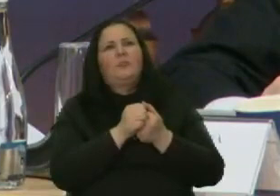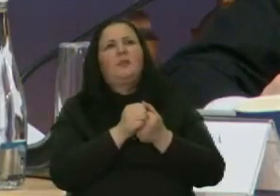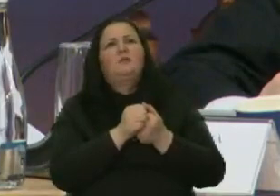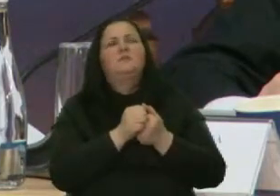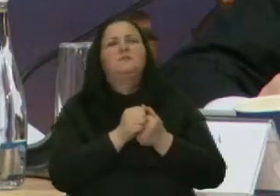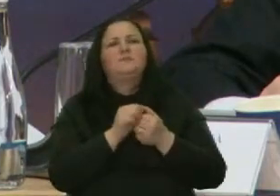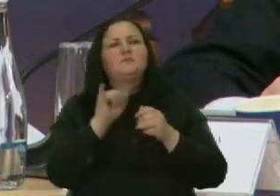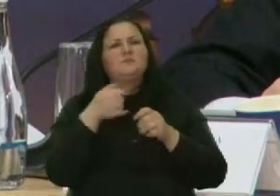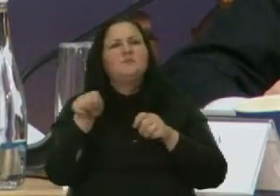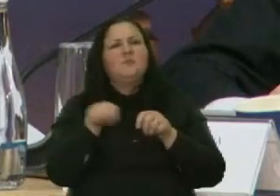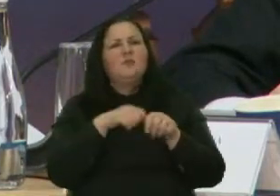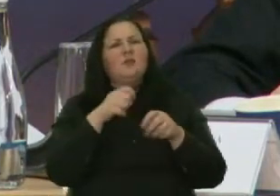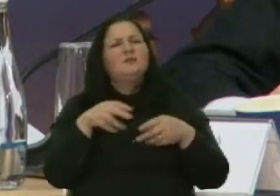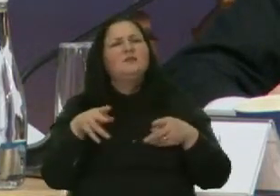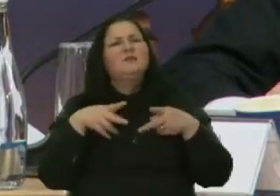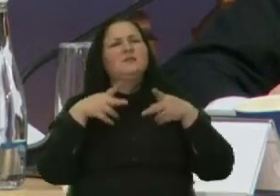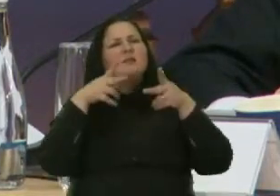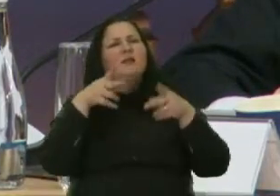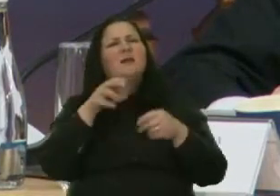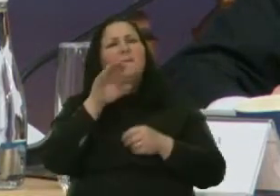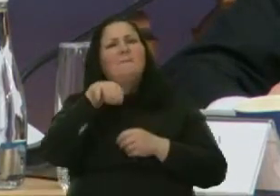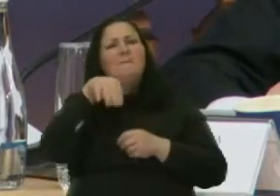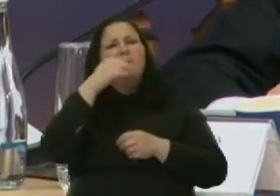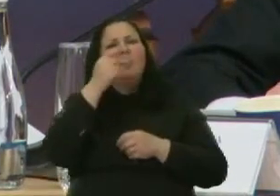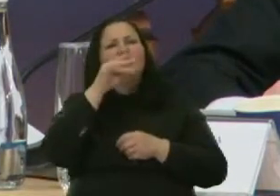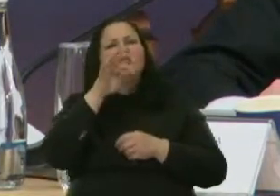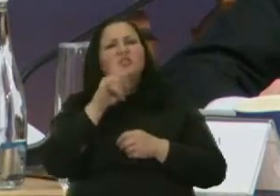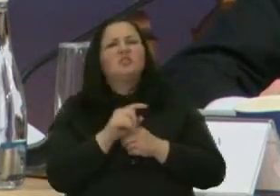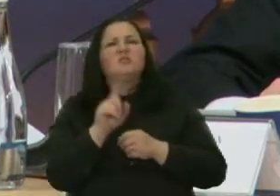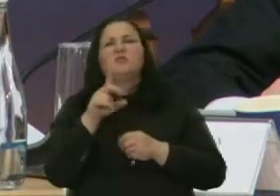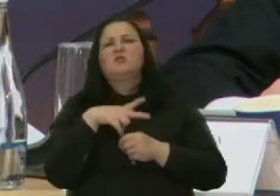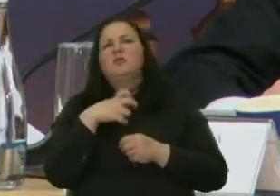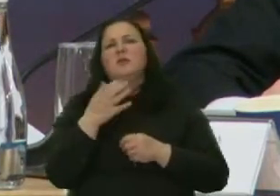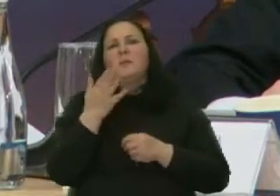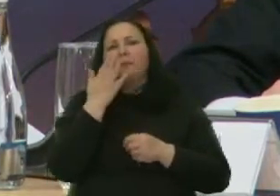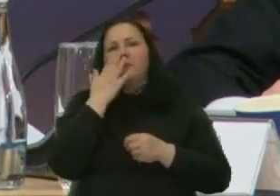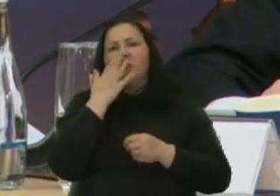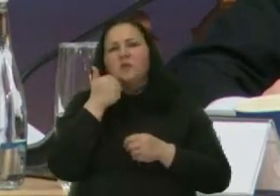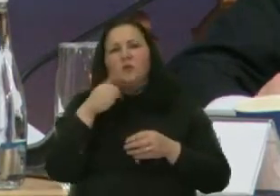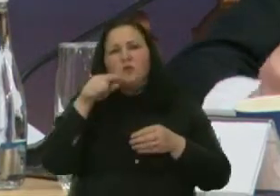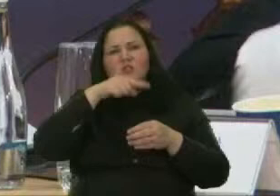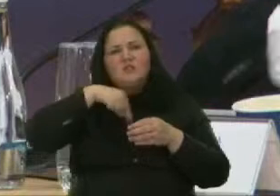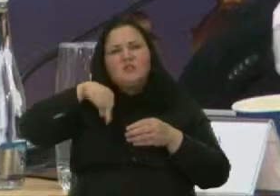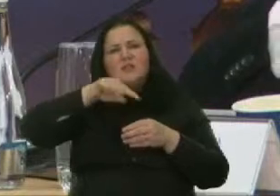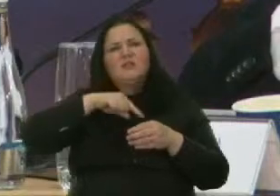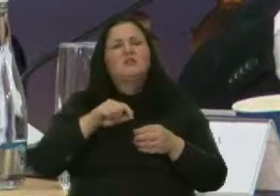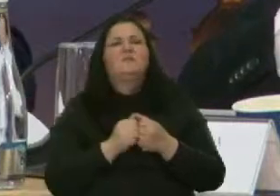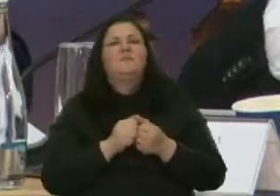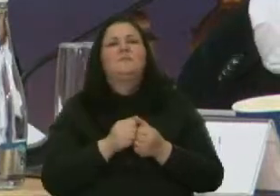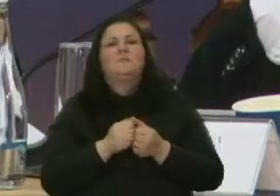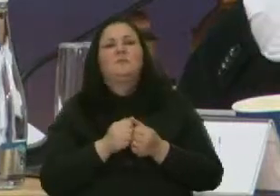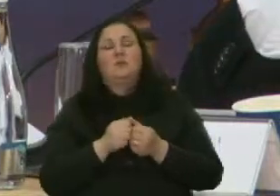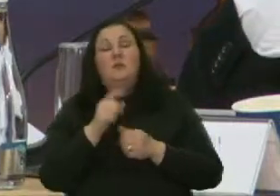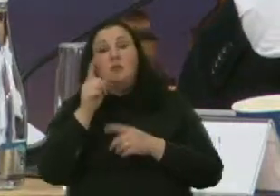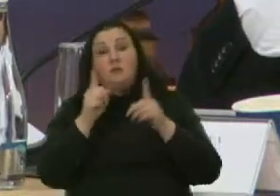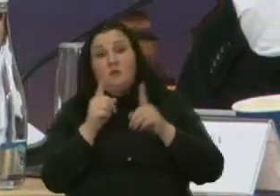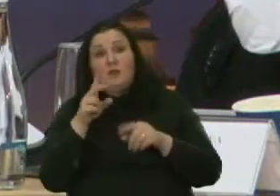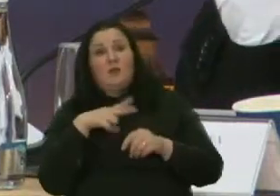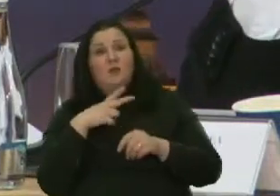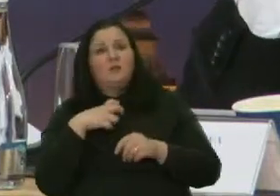livezii gospodarilor Barbu Patriciu iarăși intersecția nu se pretează pentru amenajare a unui sens generatori ne spun specialiștii dacă sunt